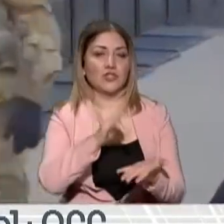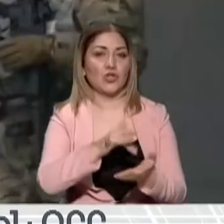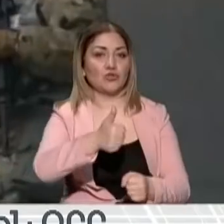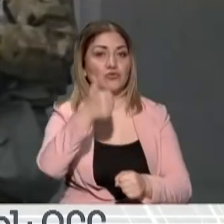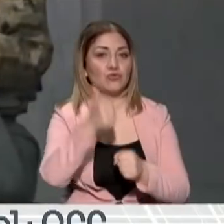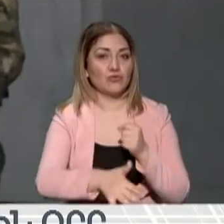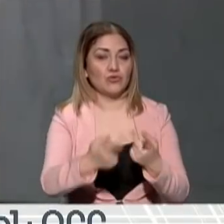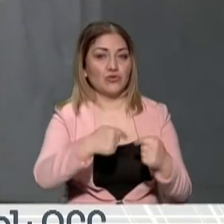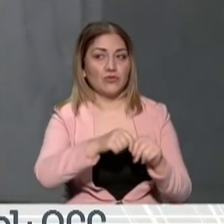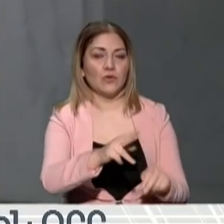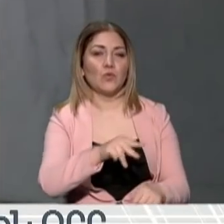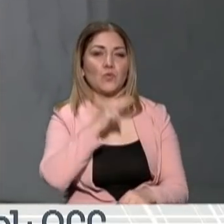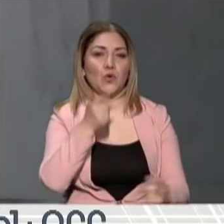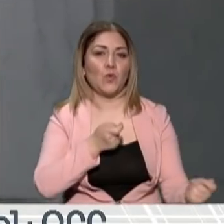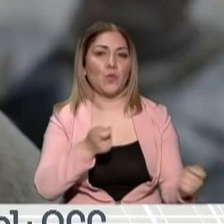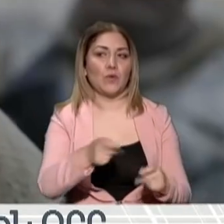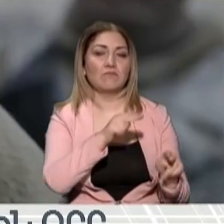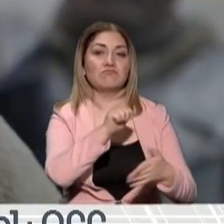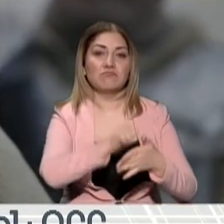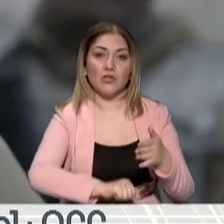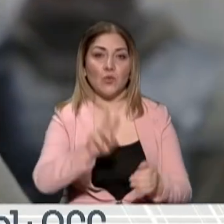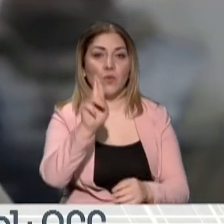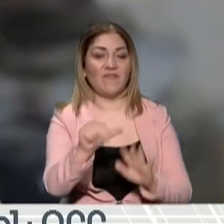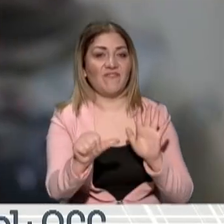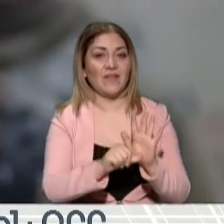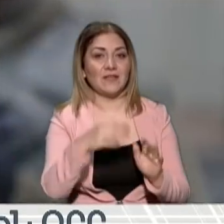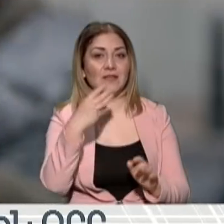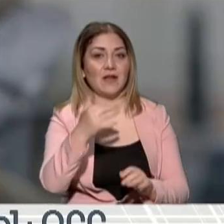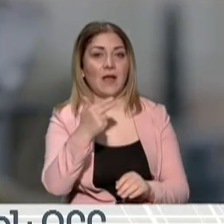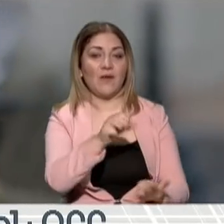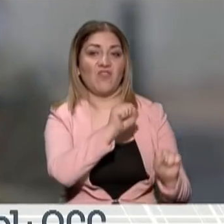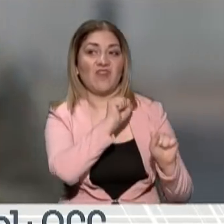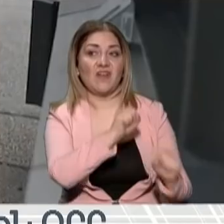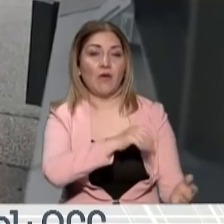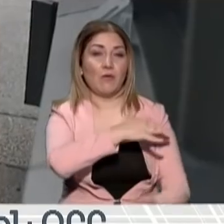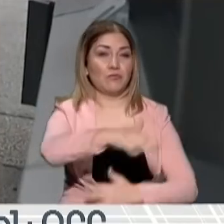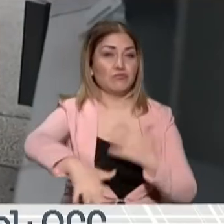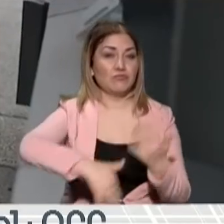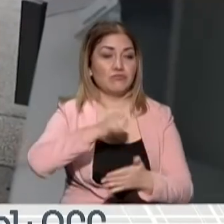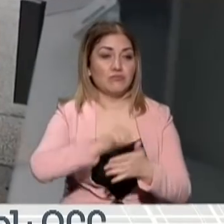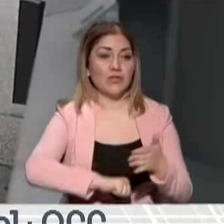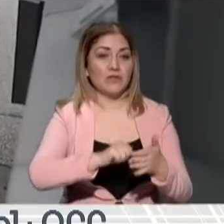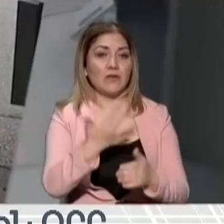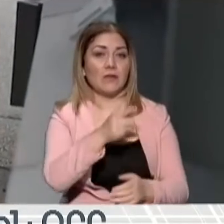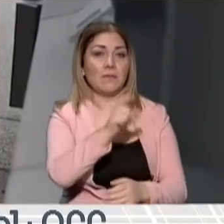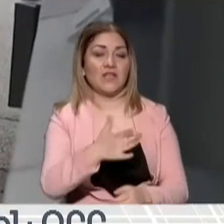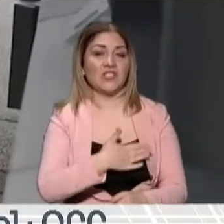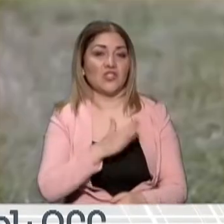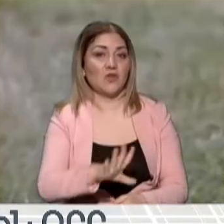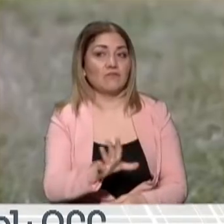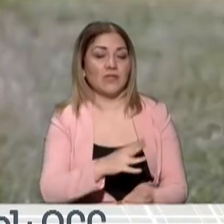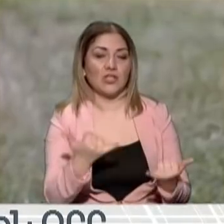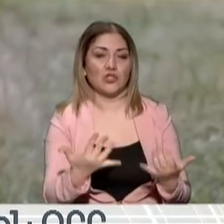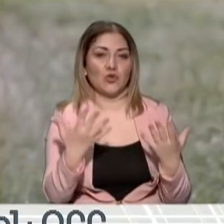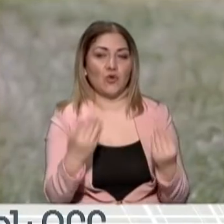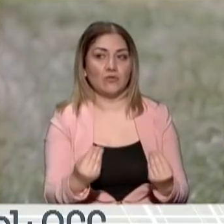ու արվարձաններ։ Զգուշավորությունը պատճառ ունի հունվարի 6-ին Թրամփի աջակիցների հրահրած անկարգությունների հետևանքով 5 մարդ զոհվեց։